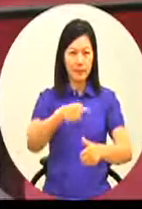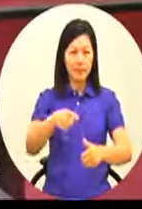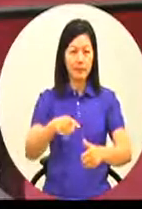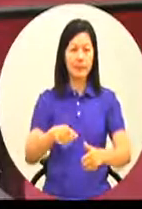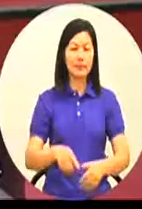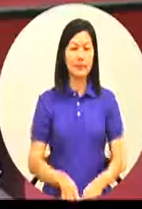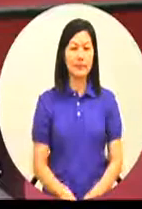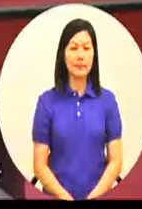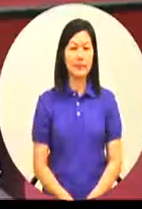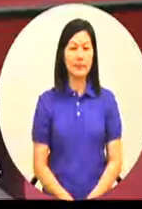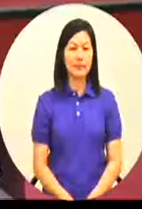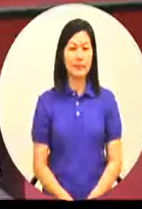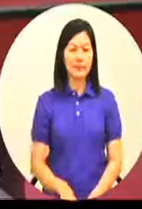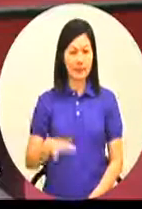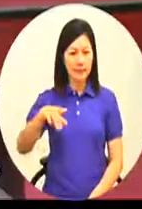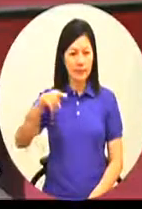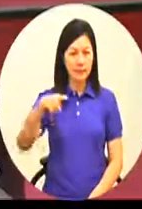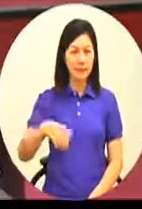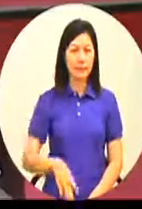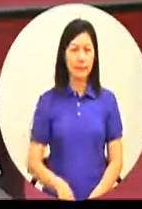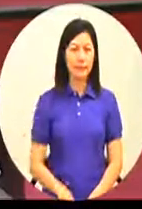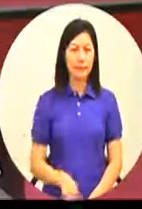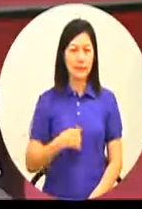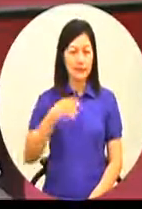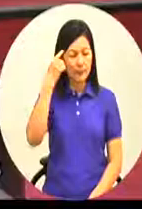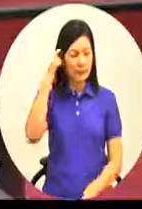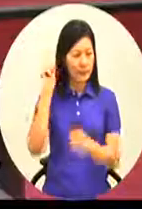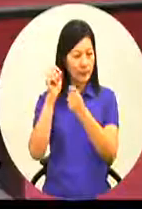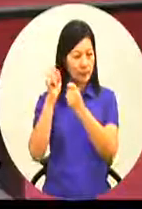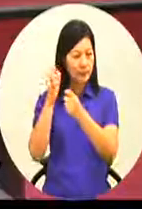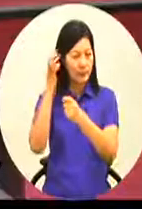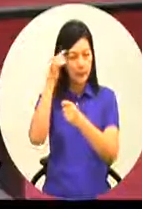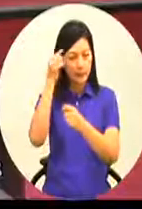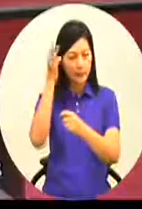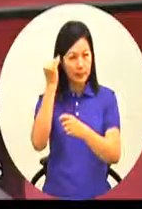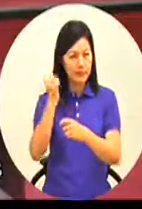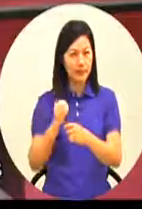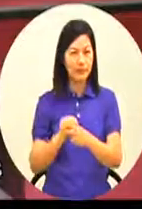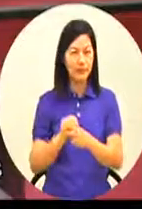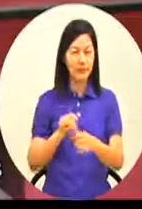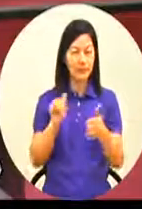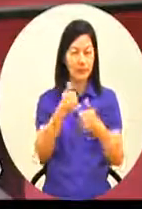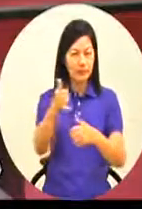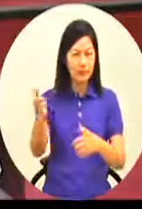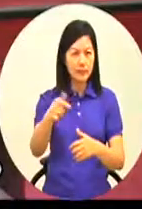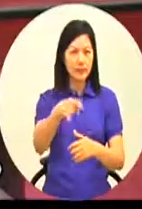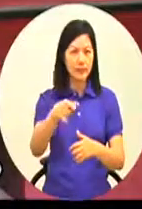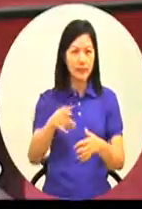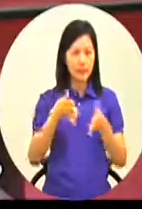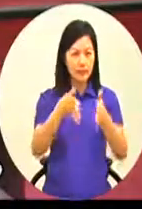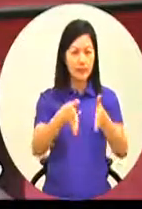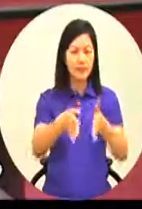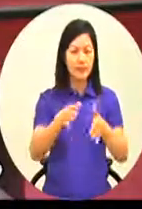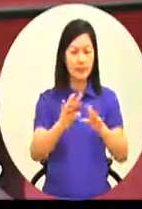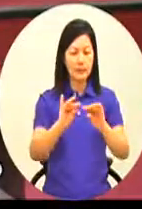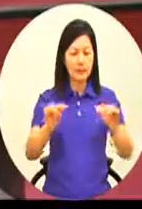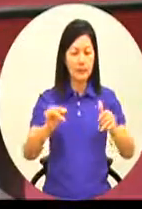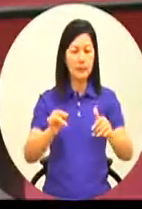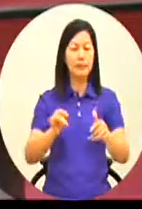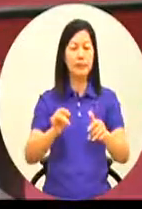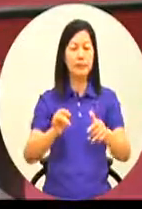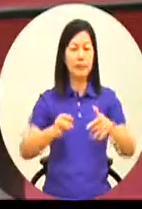官们，那首先我想这几天呢也很多的议员都针对我们这一次的地价税的调